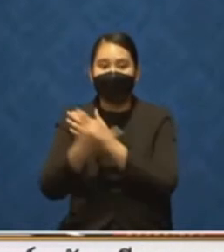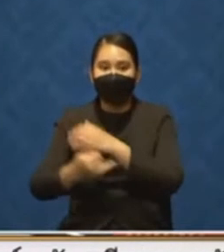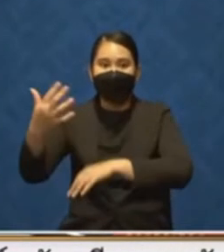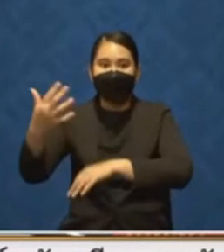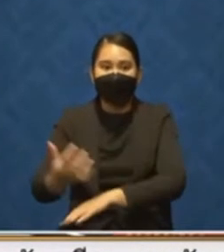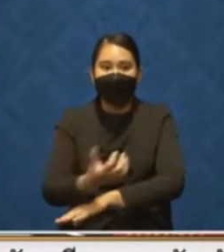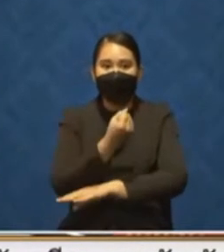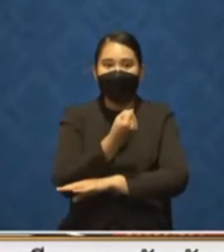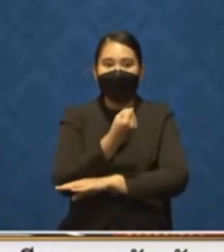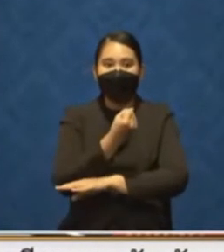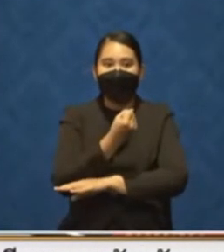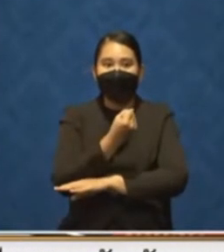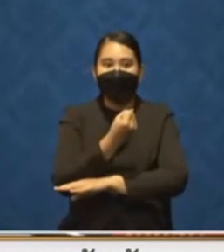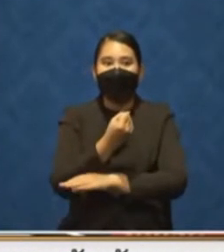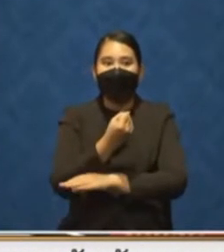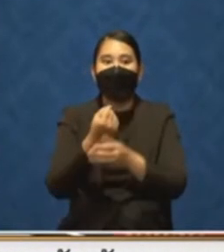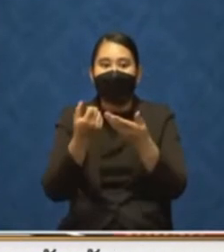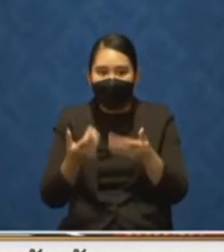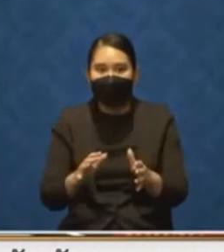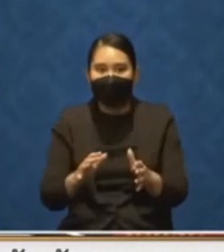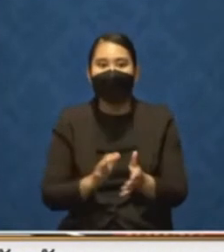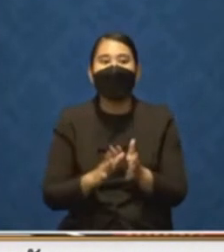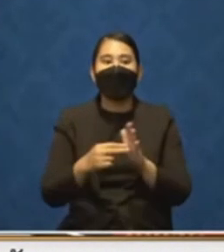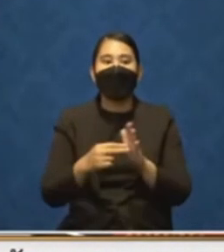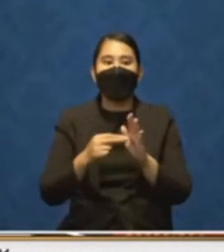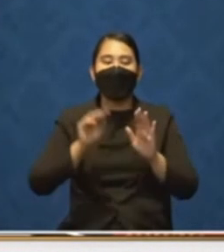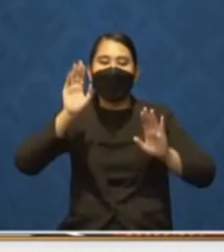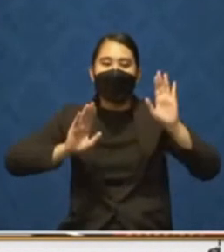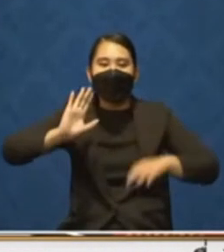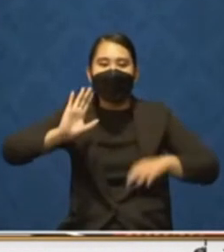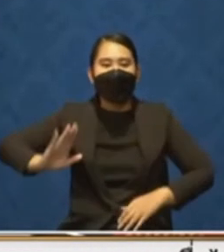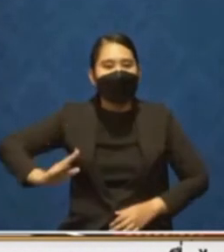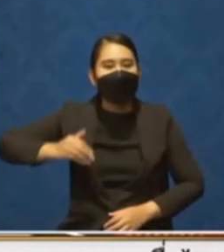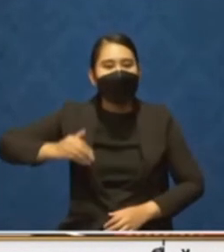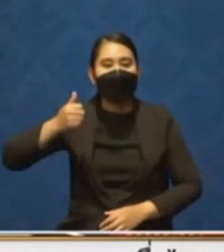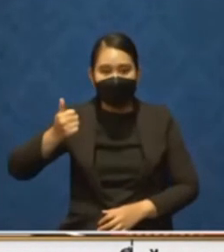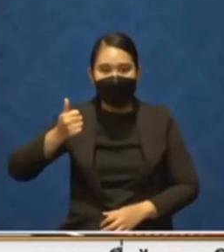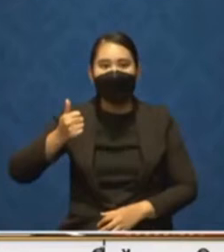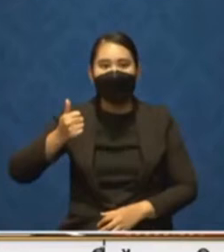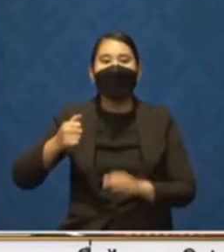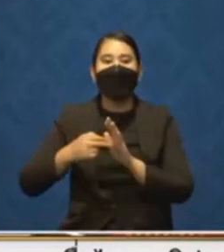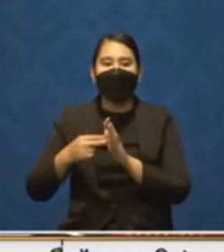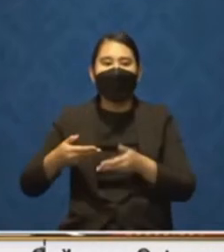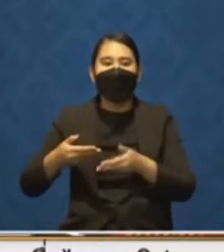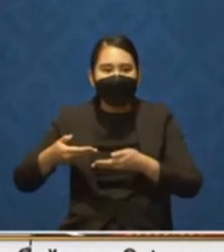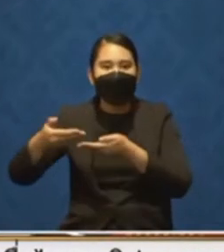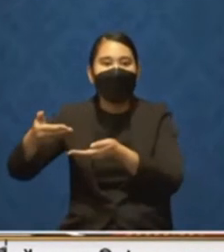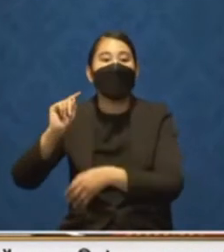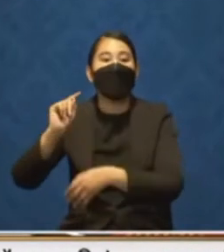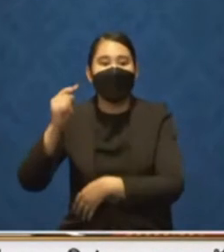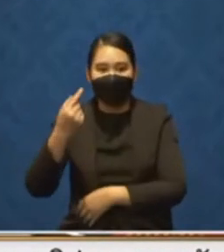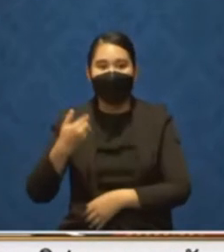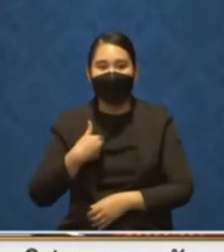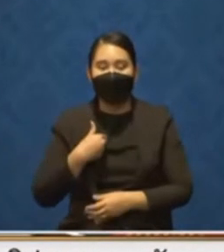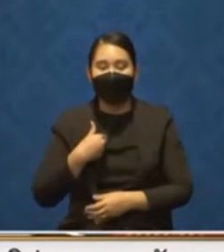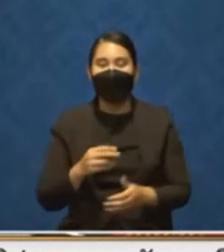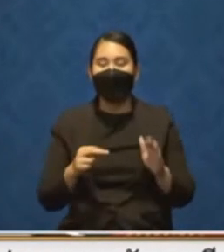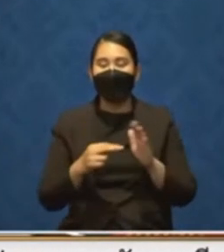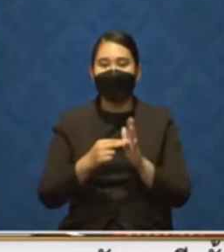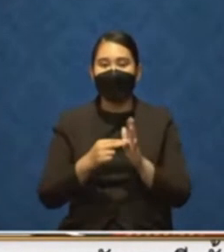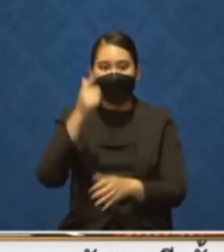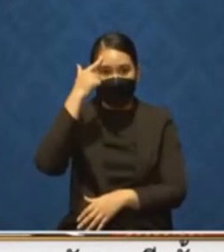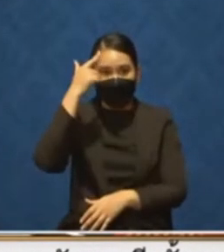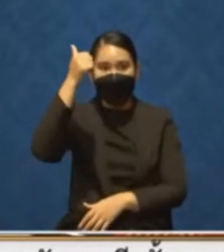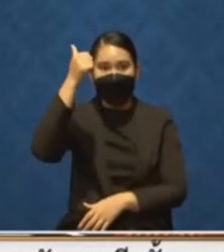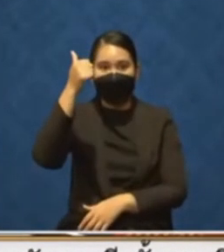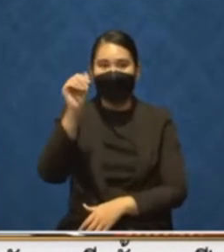ซักพักนึงพอกลับมาเป็นประชาธิปไตยให้มันดีขึ้นสักหน่อยสิถนนเขาก็หยิบเชิญท่านตัวเองครับไม่ได้หมายความว่าท่านมีความสามารถในทาง